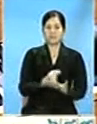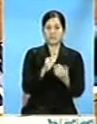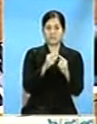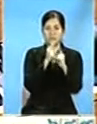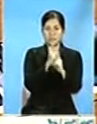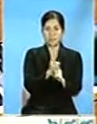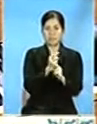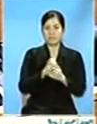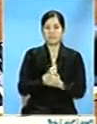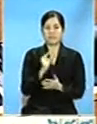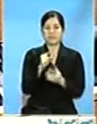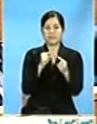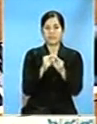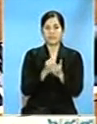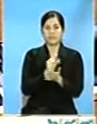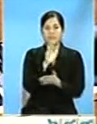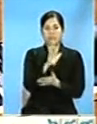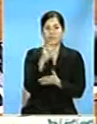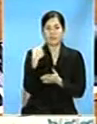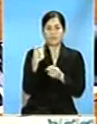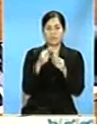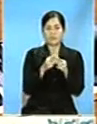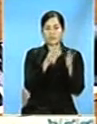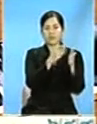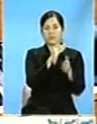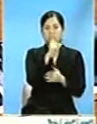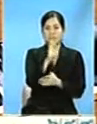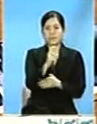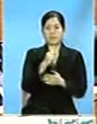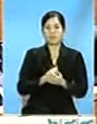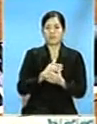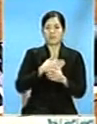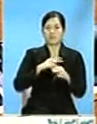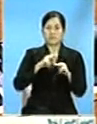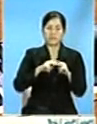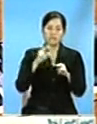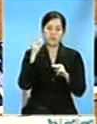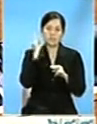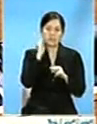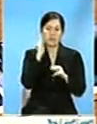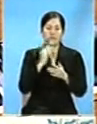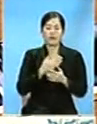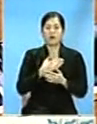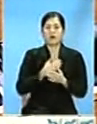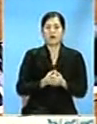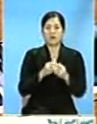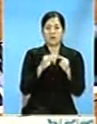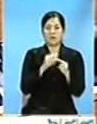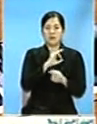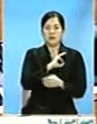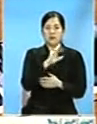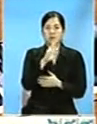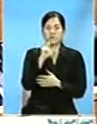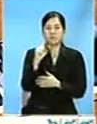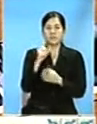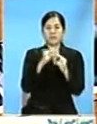ครัดในการระงับไม่ให้มีการพาดพิงใส่ร้ายเสียดสีดิฉันนั่งฟังแล้วก็ในฐานะเป็นสมาชิกรัฐสภามา